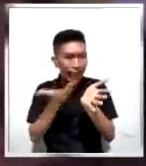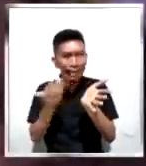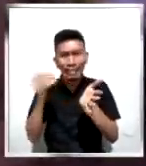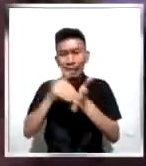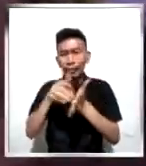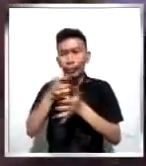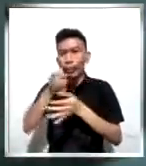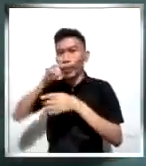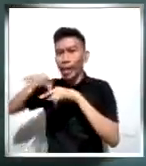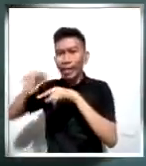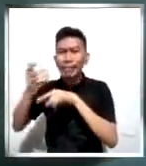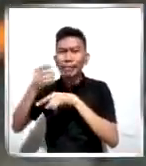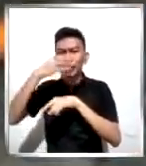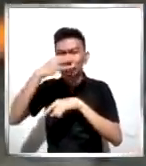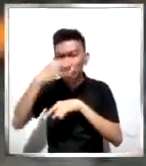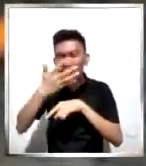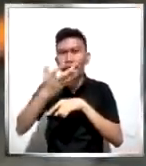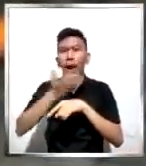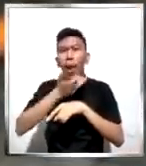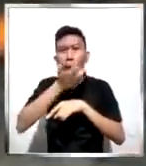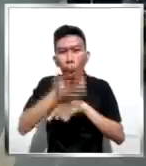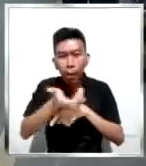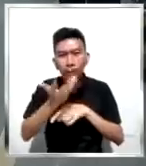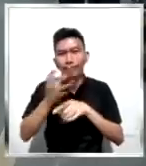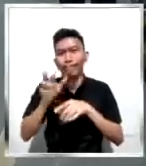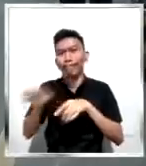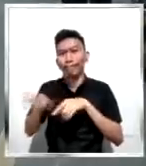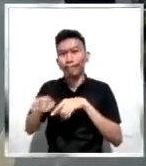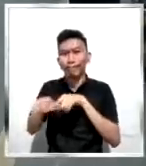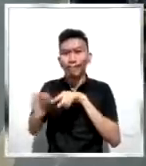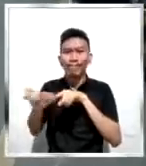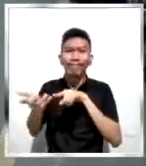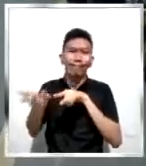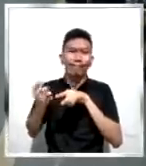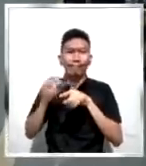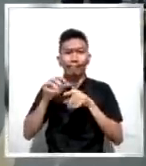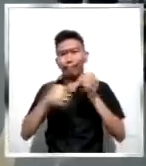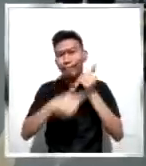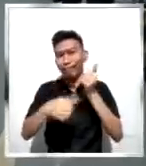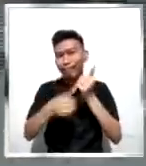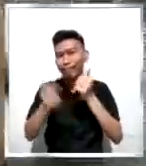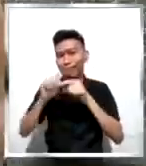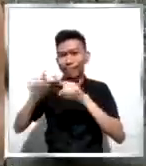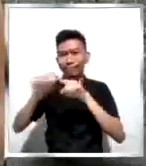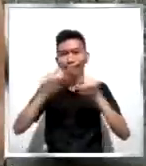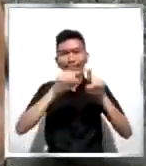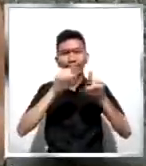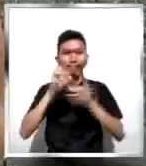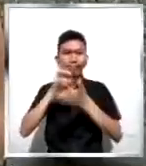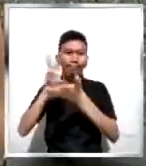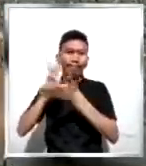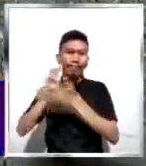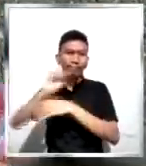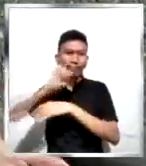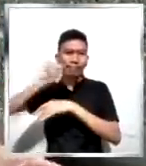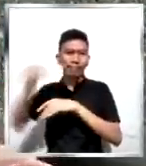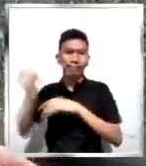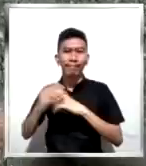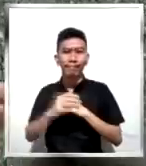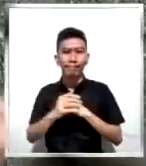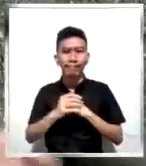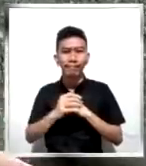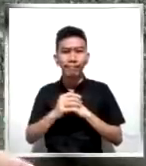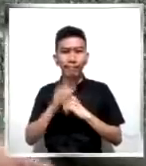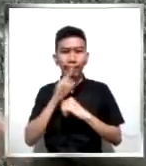sumisinga, sumusuka, umiihi at dumudumi sa mga pampublikong lugar sa San Juan City. Kung tutuusin, hindi naman